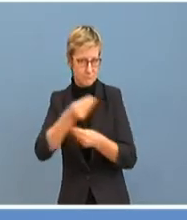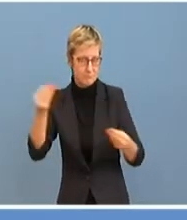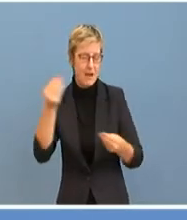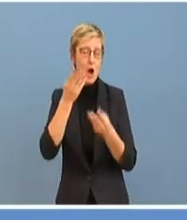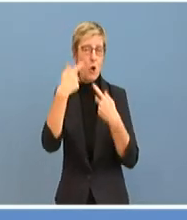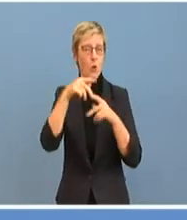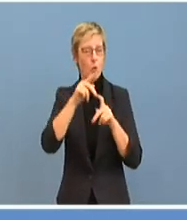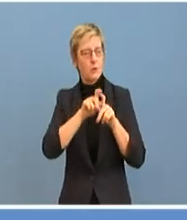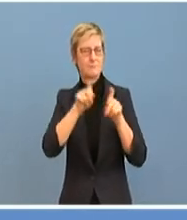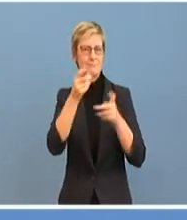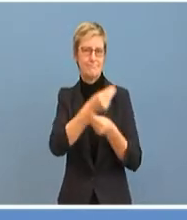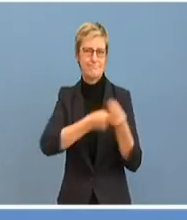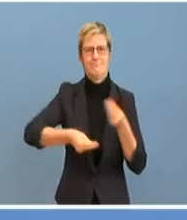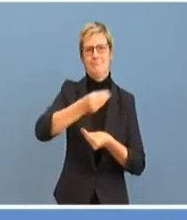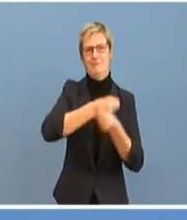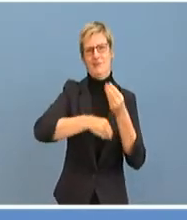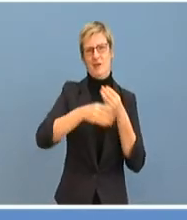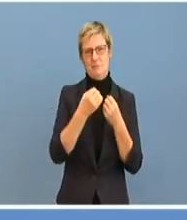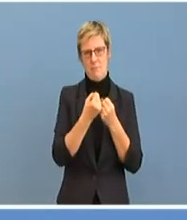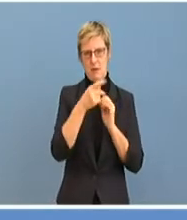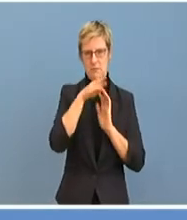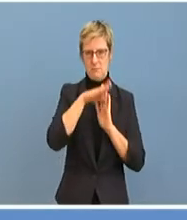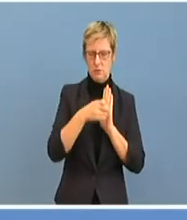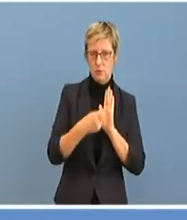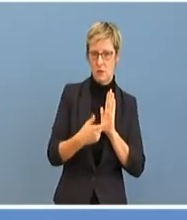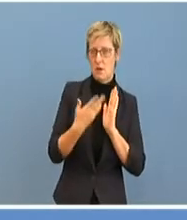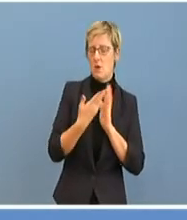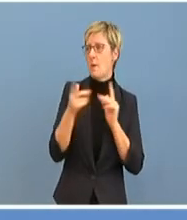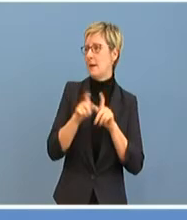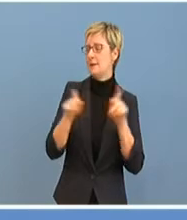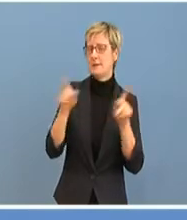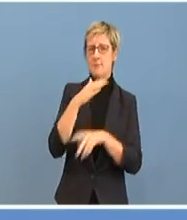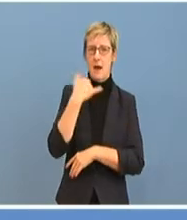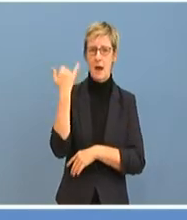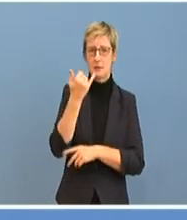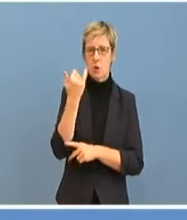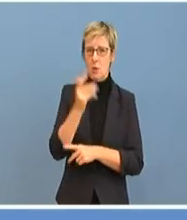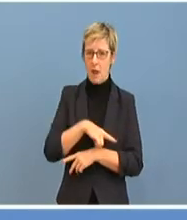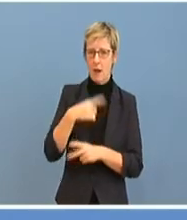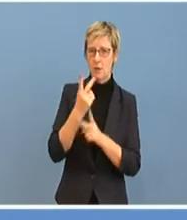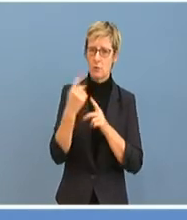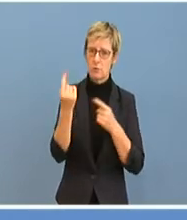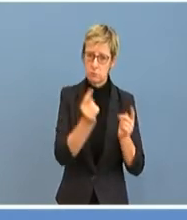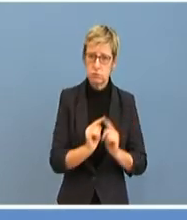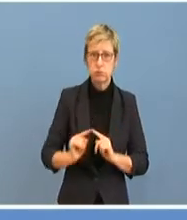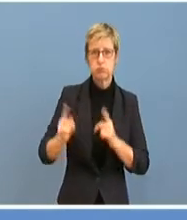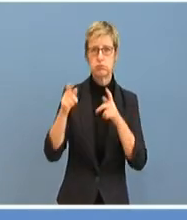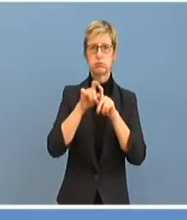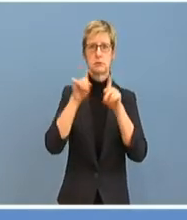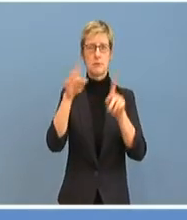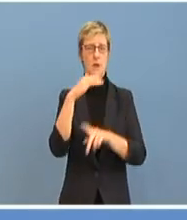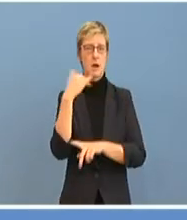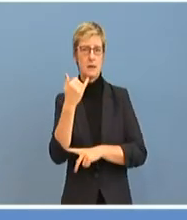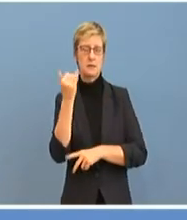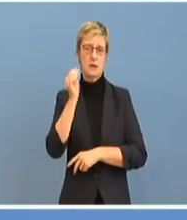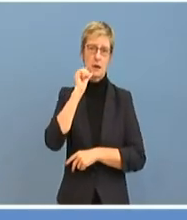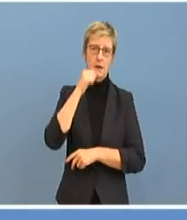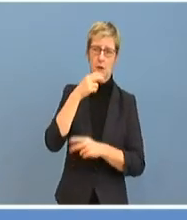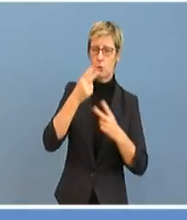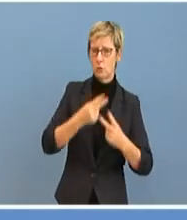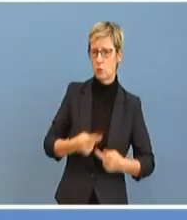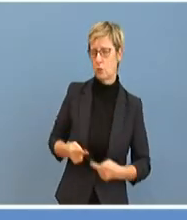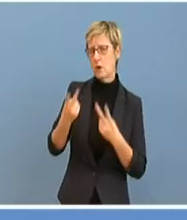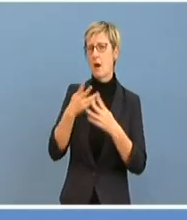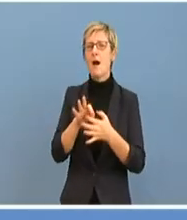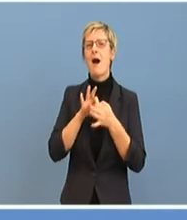davon hängt ja dann ab, ob man über dieses Reisegeschehen überhaupt noch lange wird reden müssen oder ob, davon hängt es ja ab. Zunächst mal müssen wir